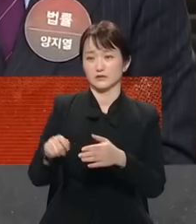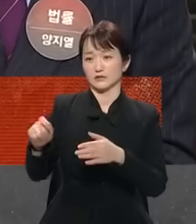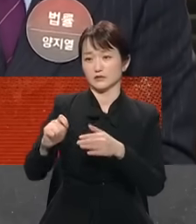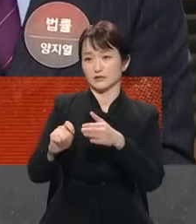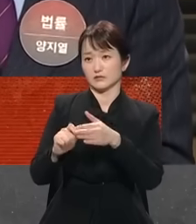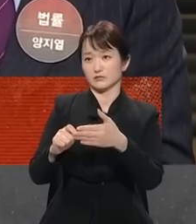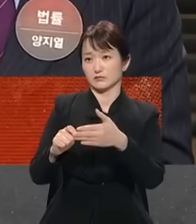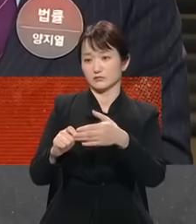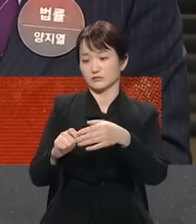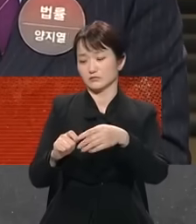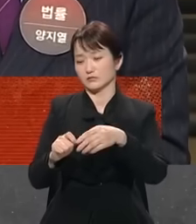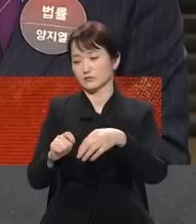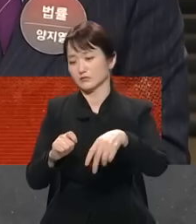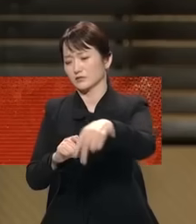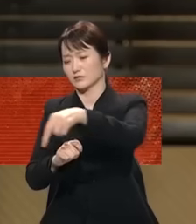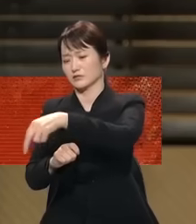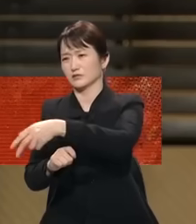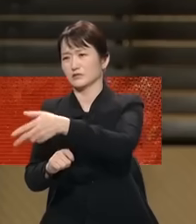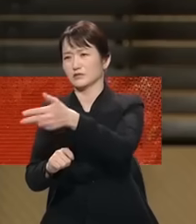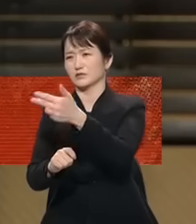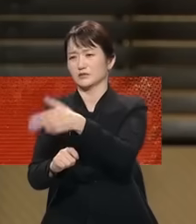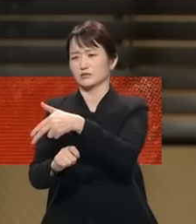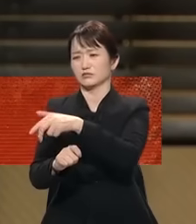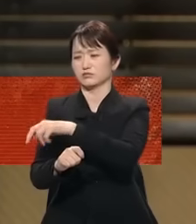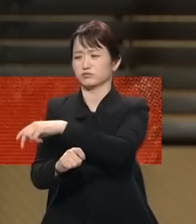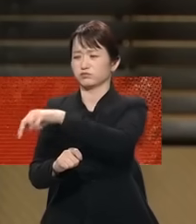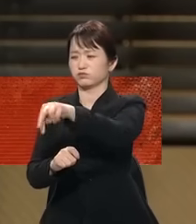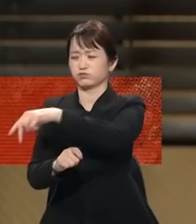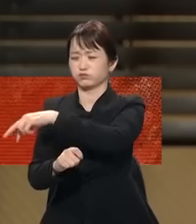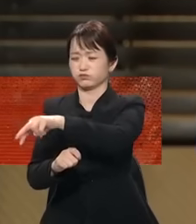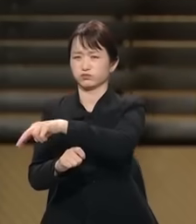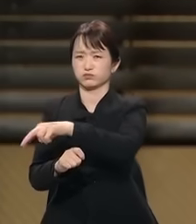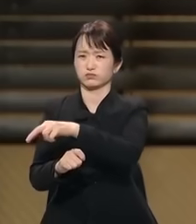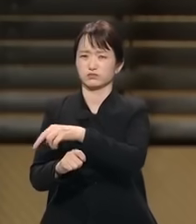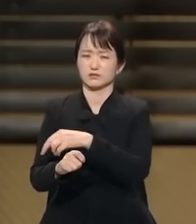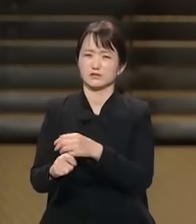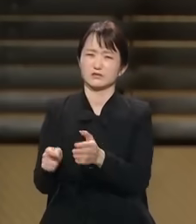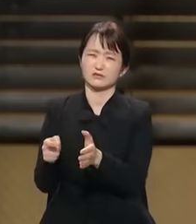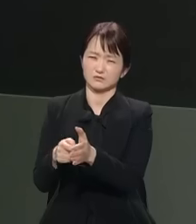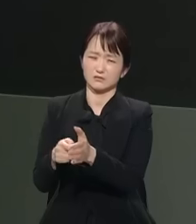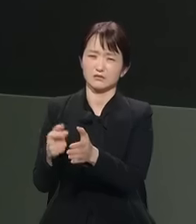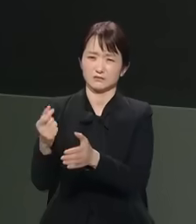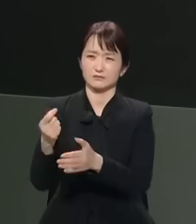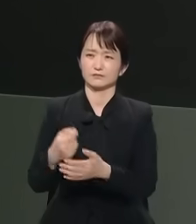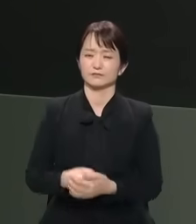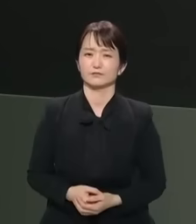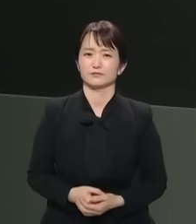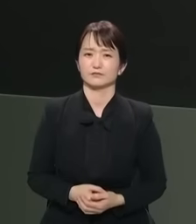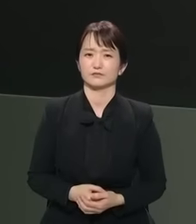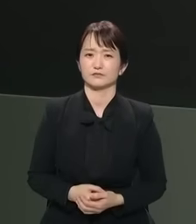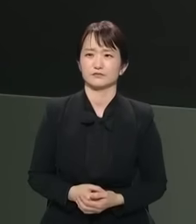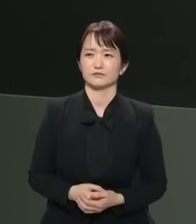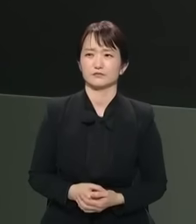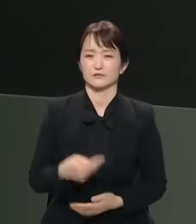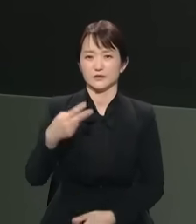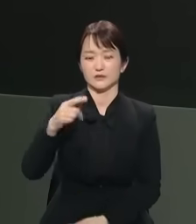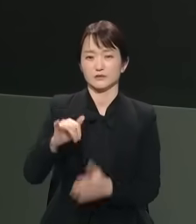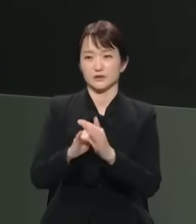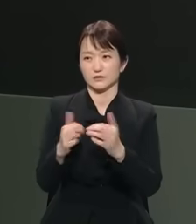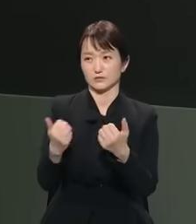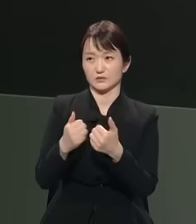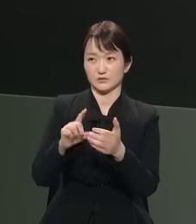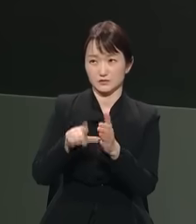분들이 다니고 있었다. 아이고야. 너무 급하셨나 봐요. 저희가 그 사방 가족 회의에서